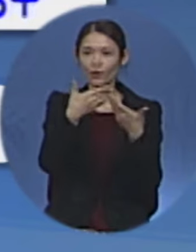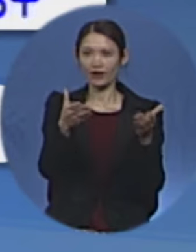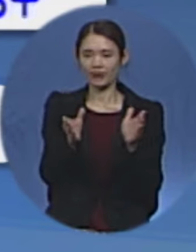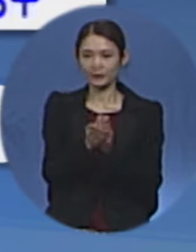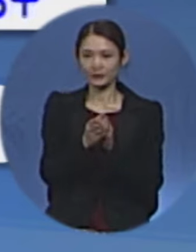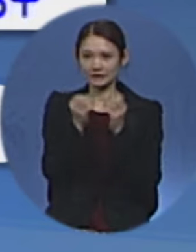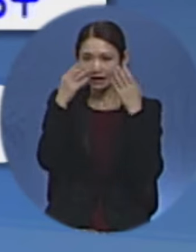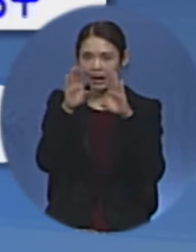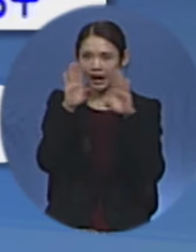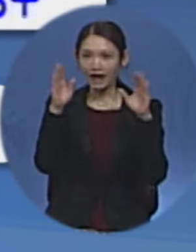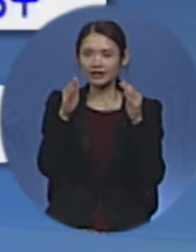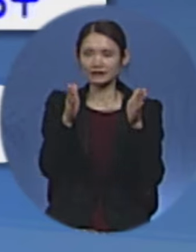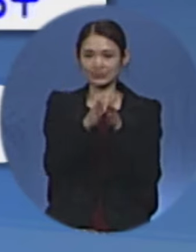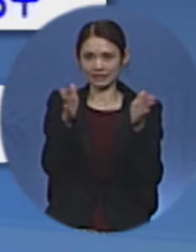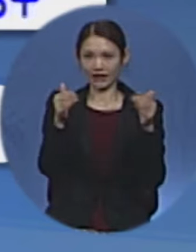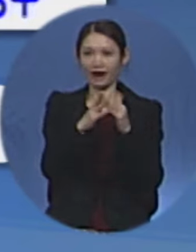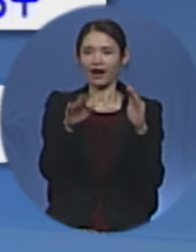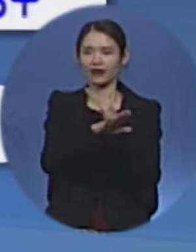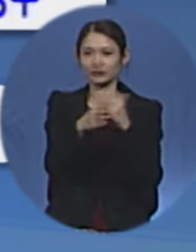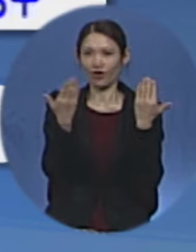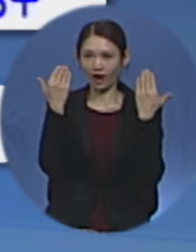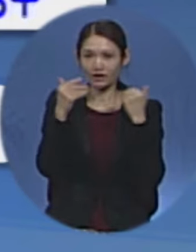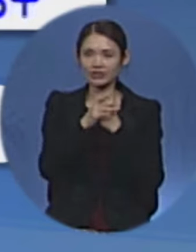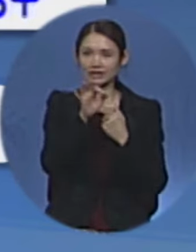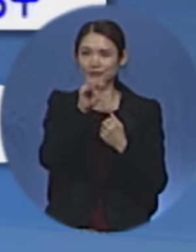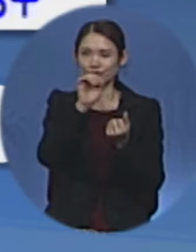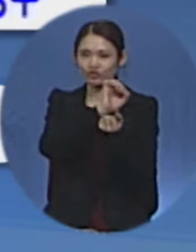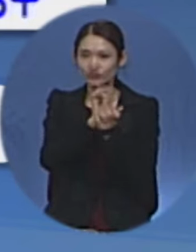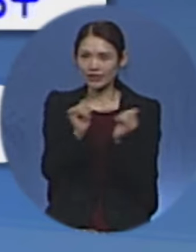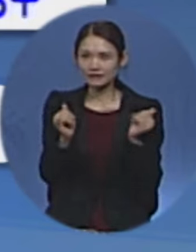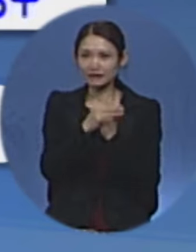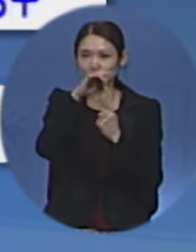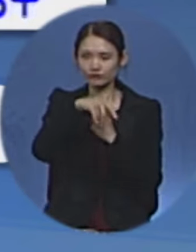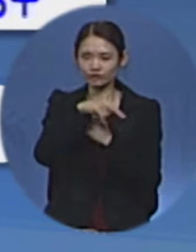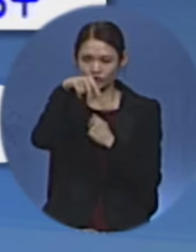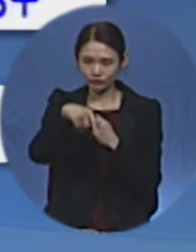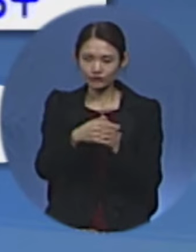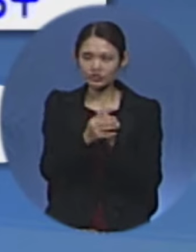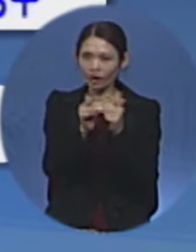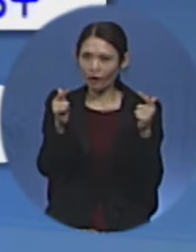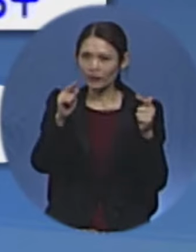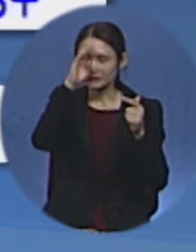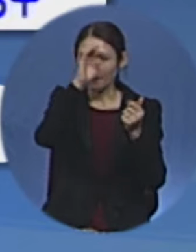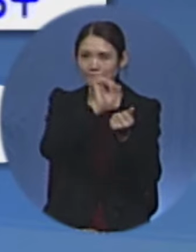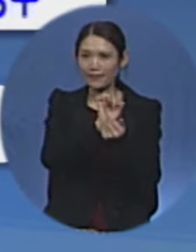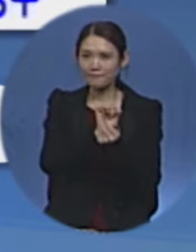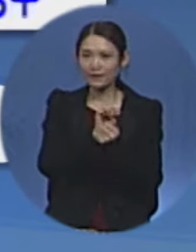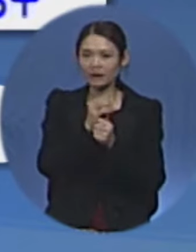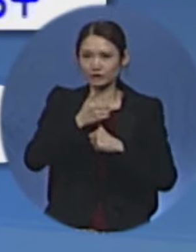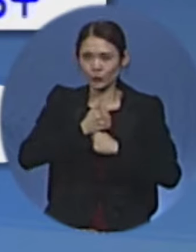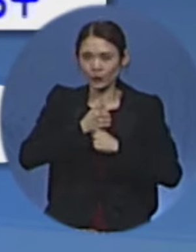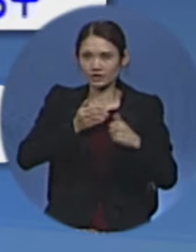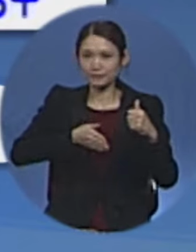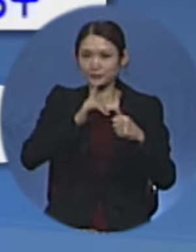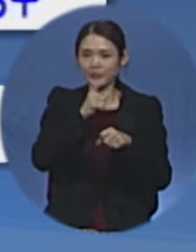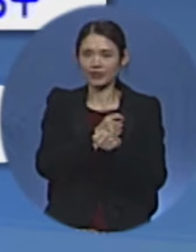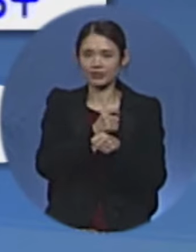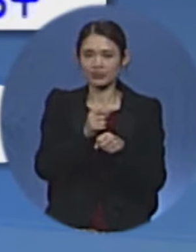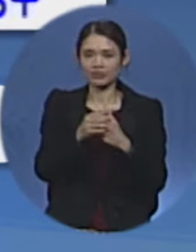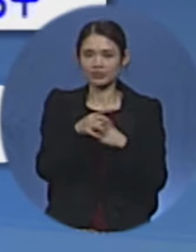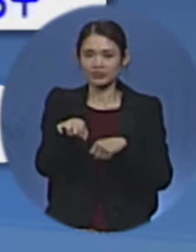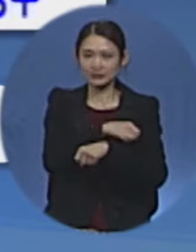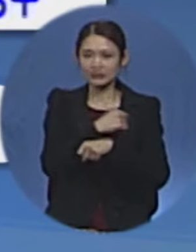질병관리본부는 새학기를 맞아 가정과 학교에서 인플루엔자, 수두, 유행성 이하선염 등 감염병 주의를 당부했습니다. 특히